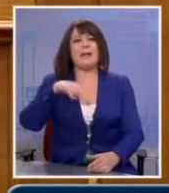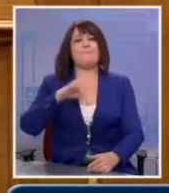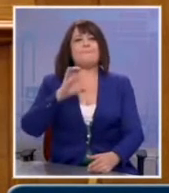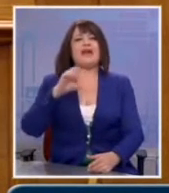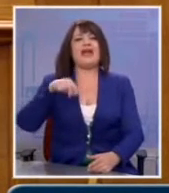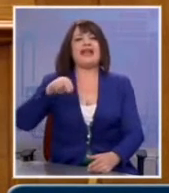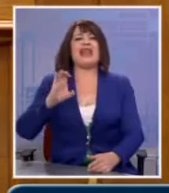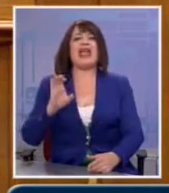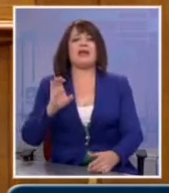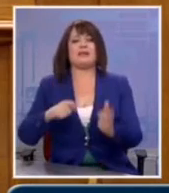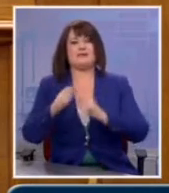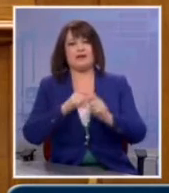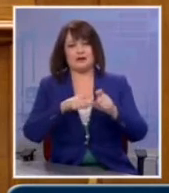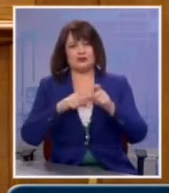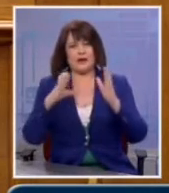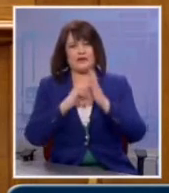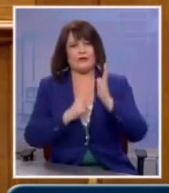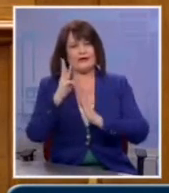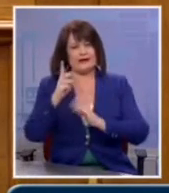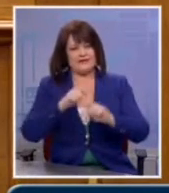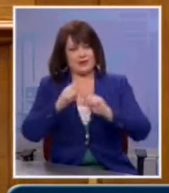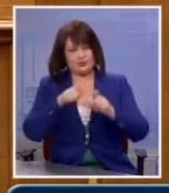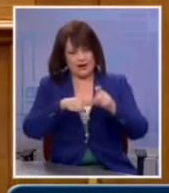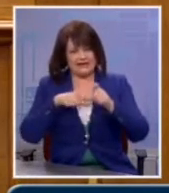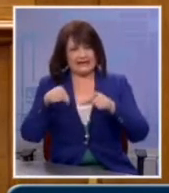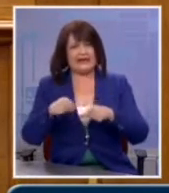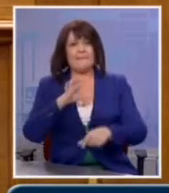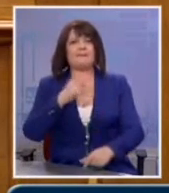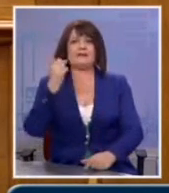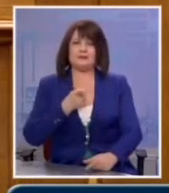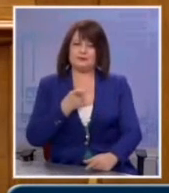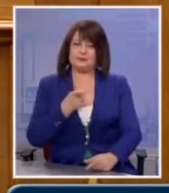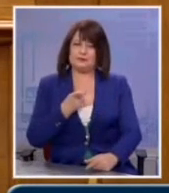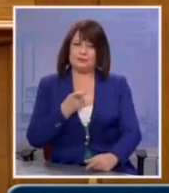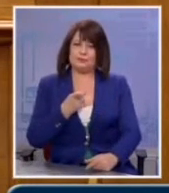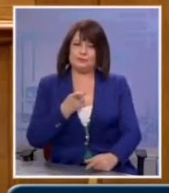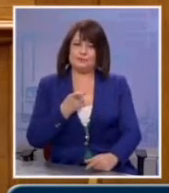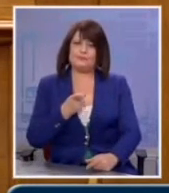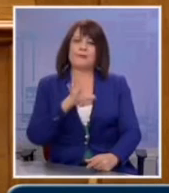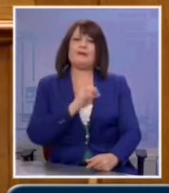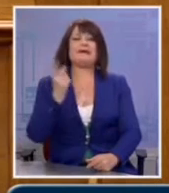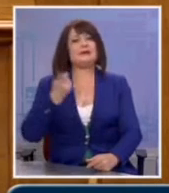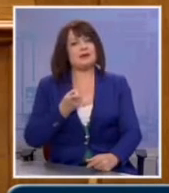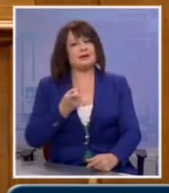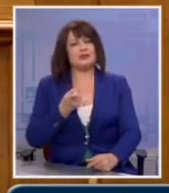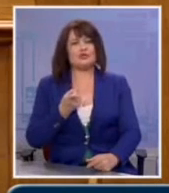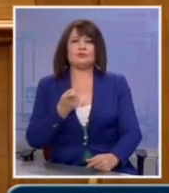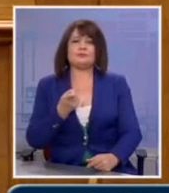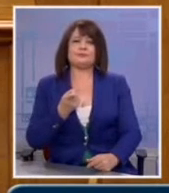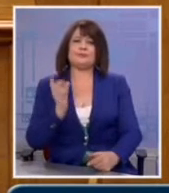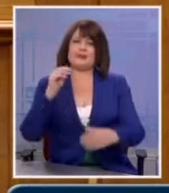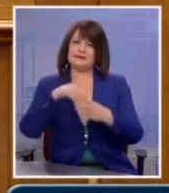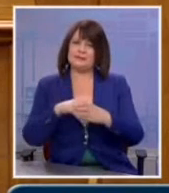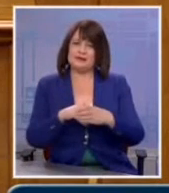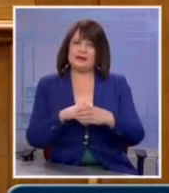οποία συγκροτούμε με το άρθρο 13, κατά 50% και κατά 50% θα